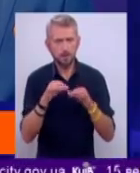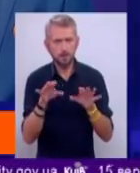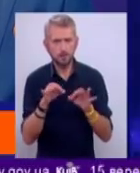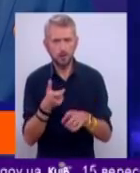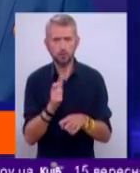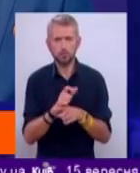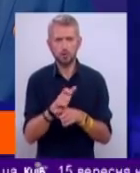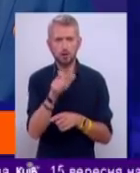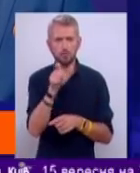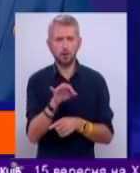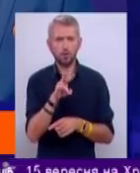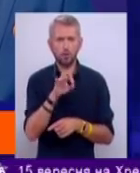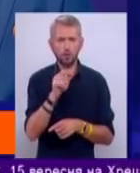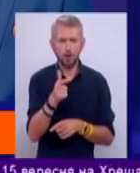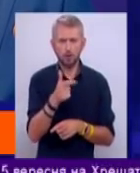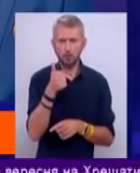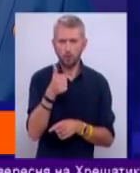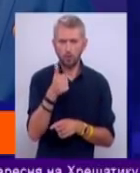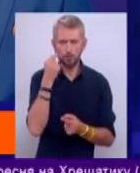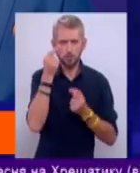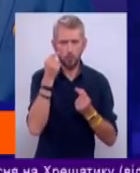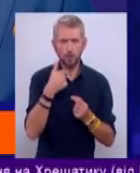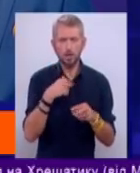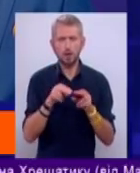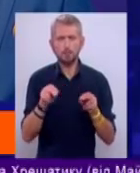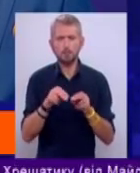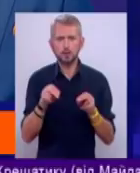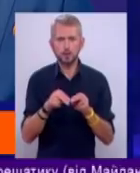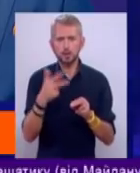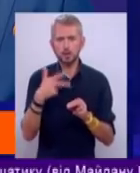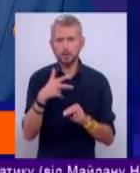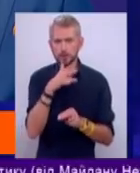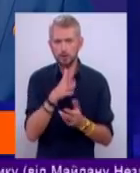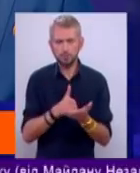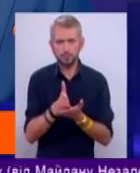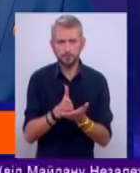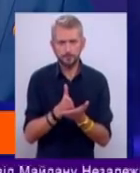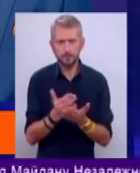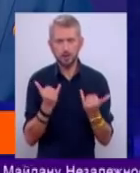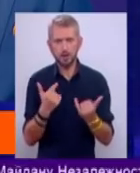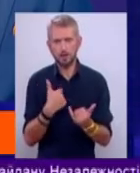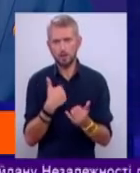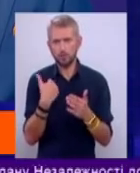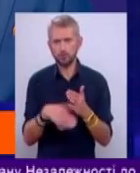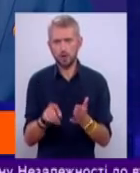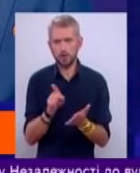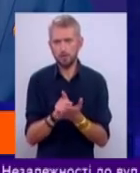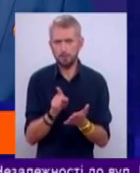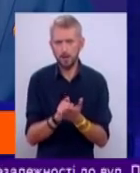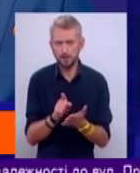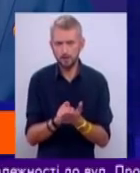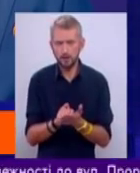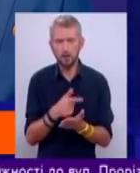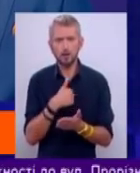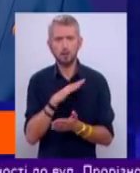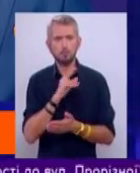пан Олег, психолог хороший. Я педагог з 30-річним стажем, зараз я вже на пенсії. Ну, я